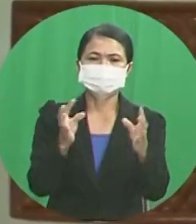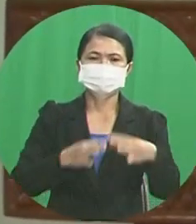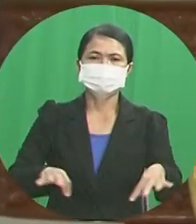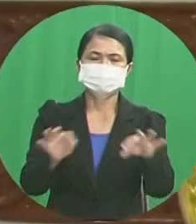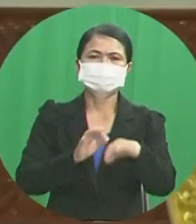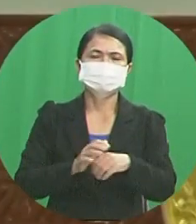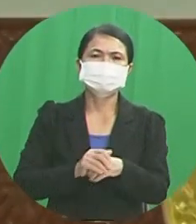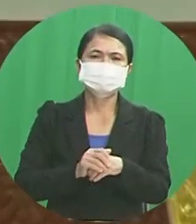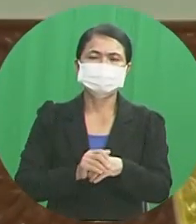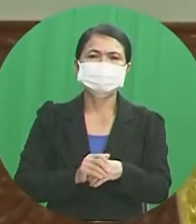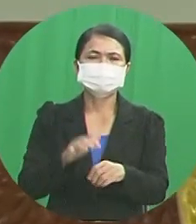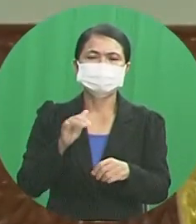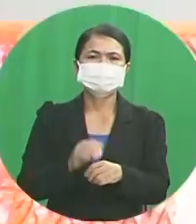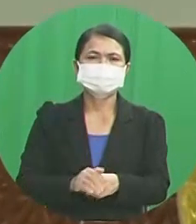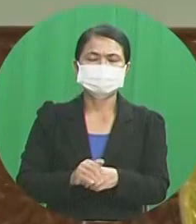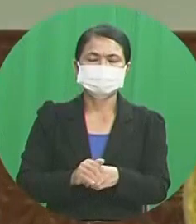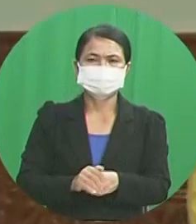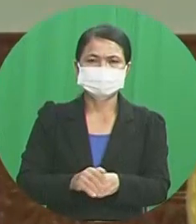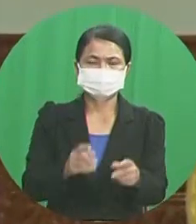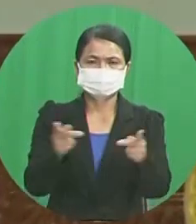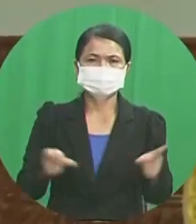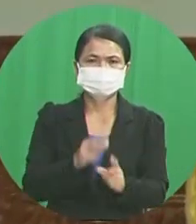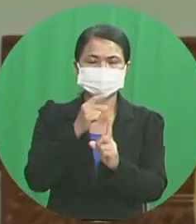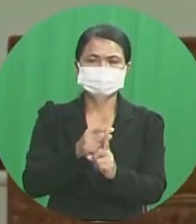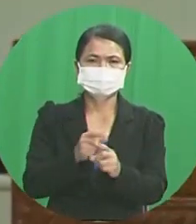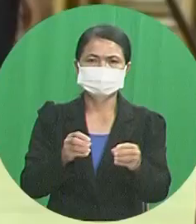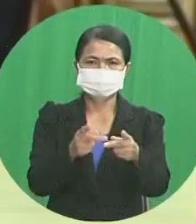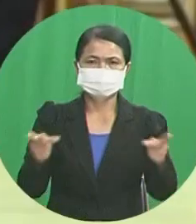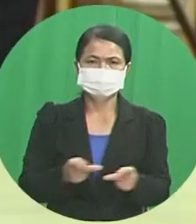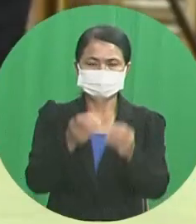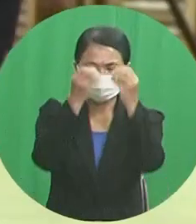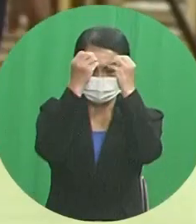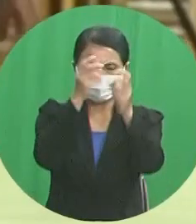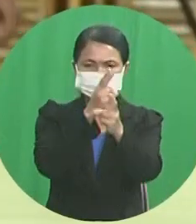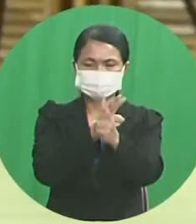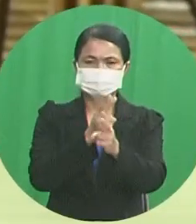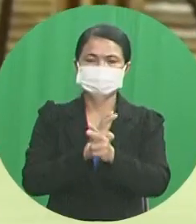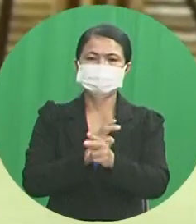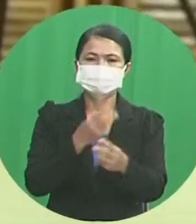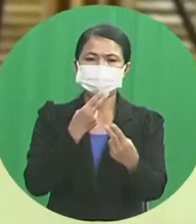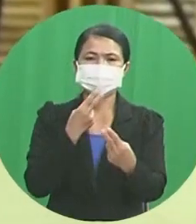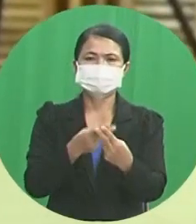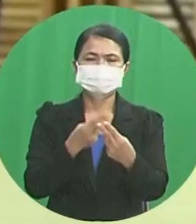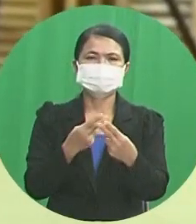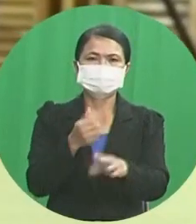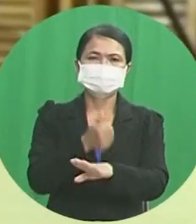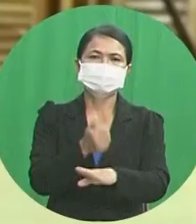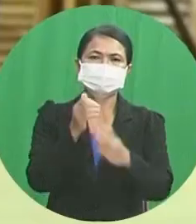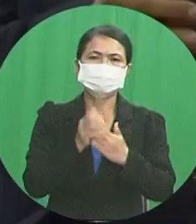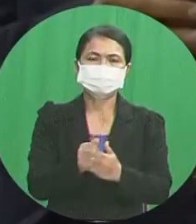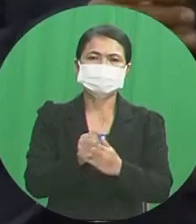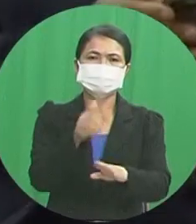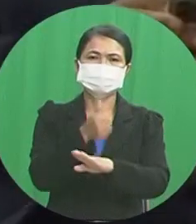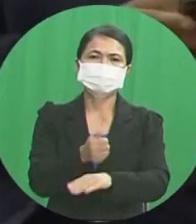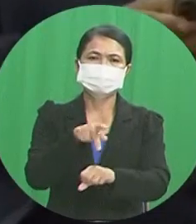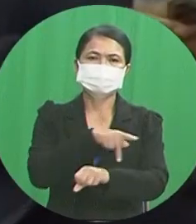ខាន់នៃការិយាល័យអ្នកនាំពាក្យនិងការិយាល័យព័ត៌មានទុកដើម្បីជាការឆ្លើយតបឲ្យថ្នាក់ដឹកនាំជាអភិបាល